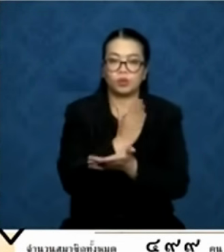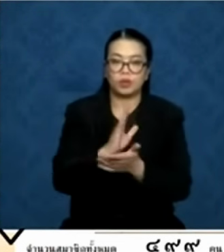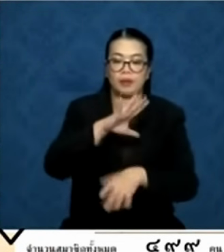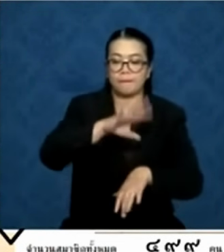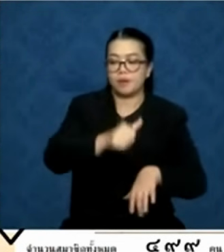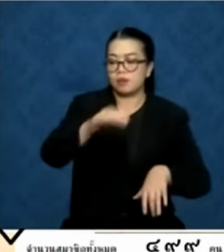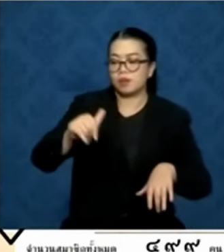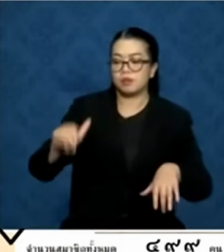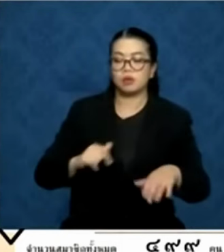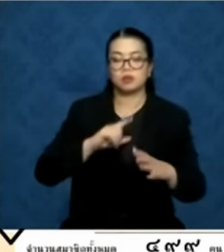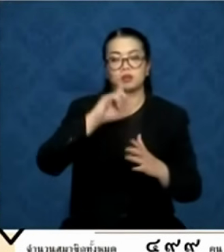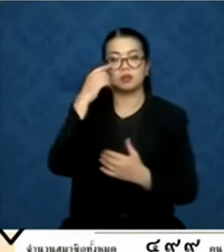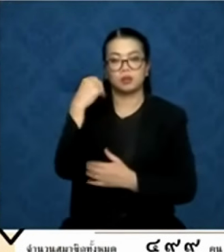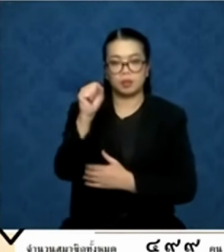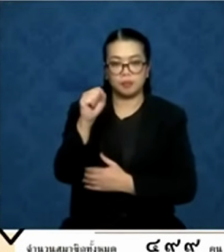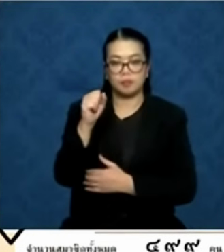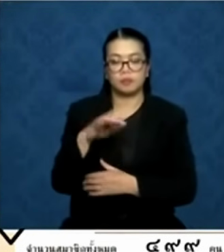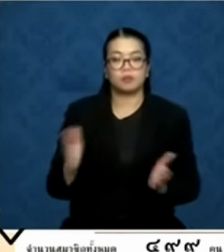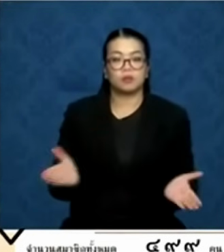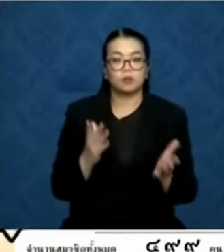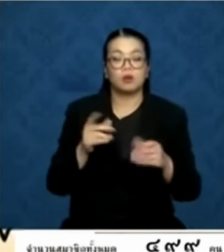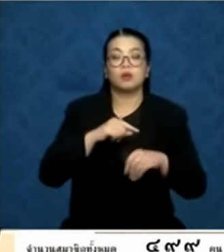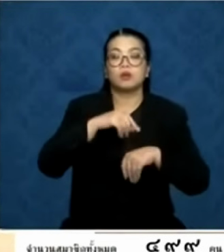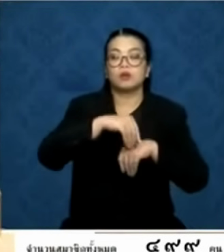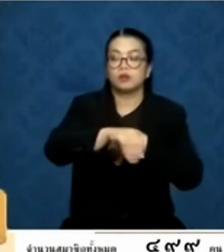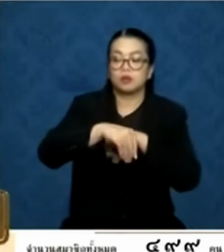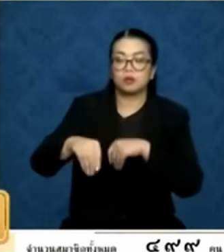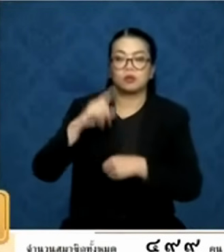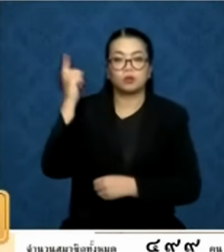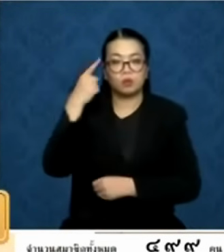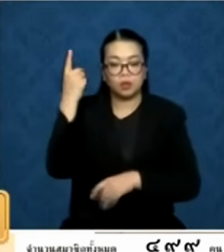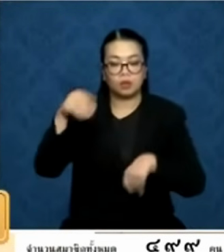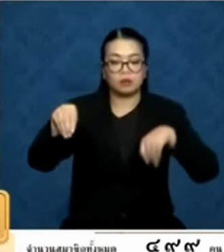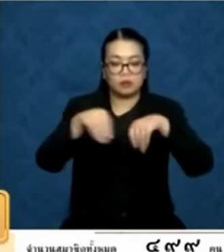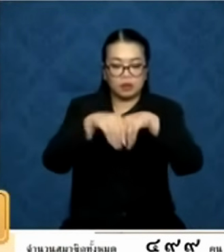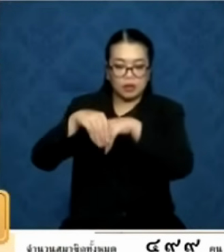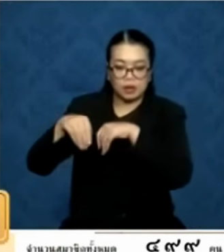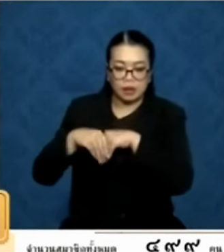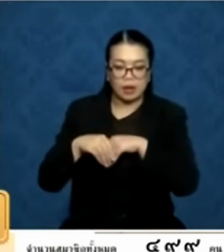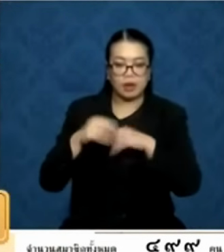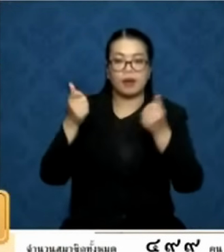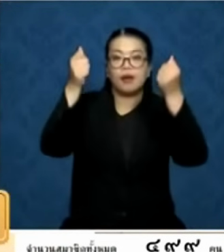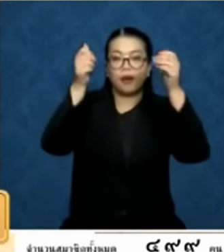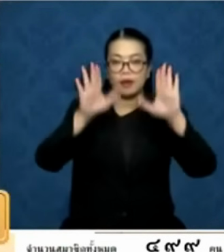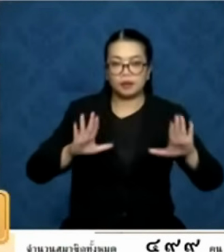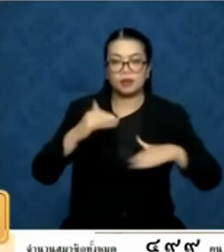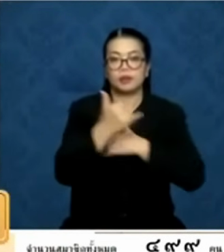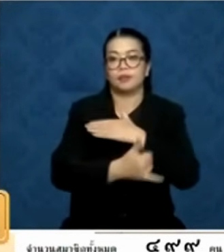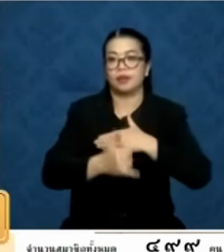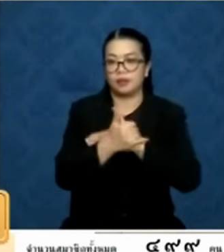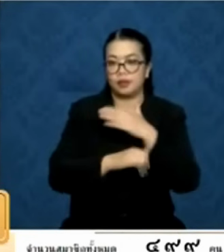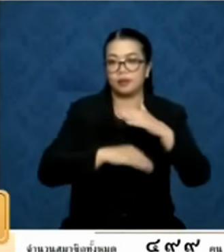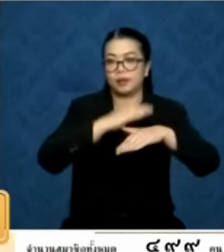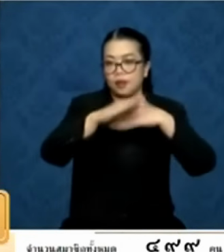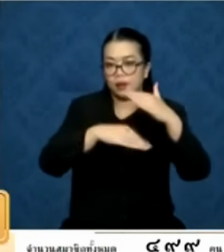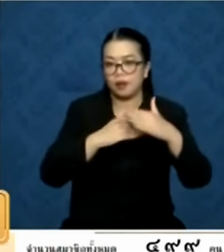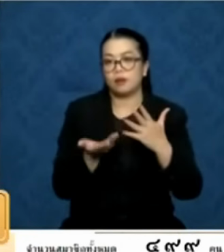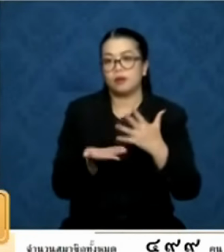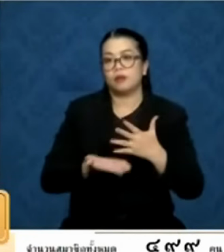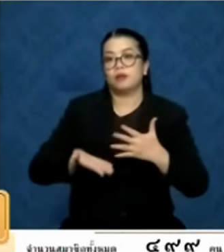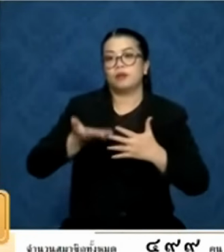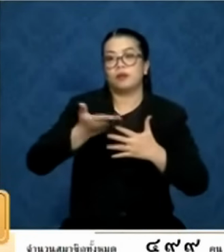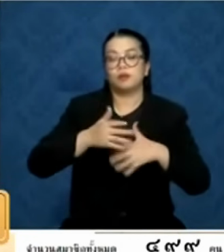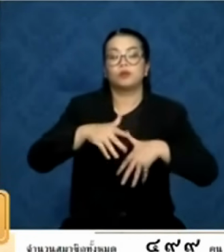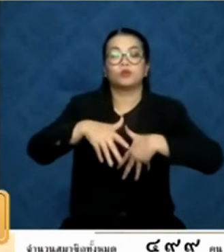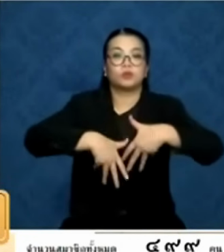องส่งเสริมการท่องเที่ยวเชื่อมโยงกลุ่มอาเซียนและงานสัมมนาระดับชาติรวมทั้งพัฒนาและยกระดับชุมชนเข้